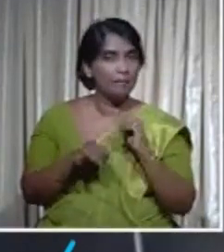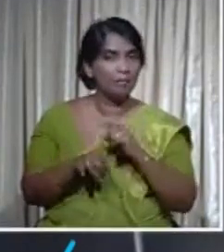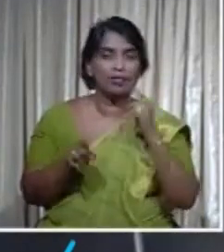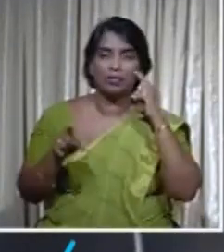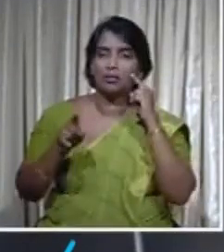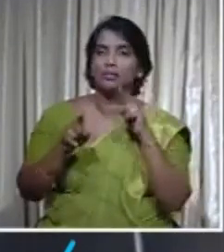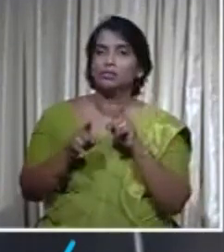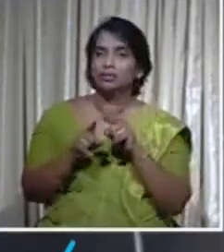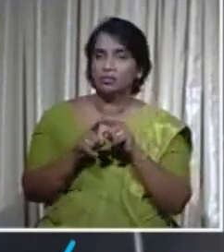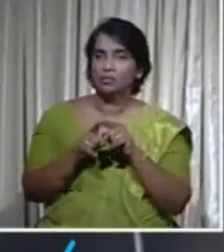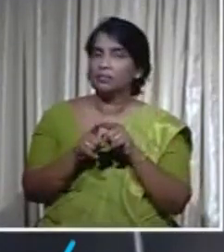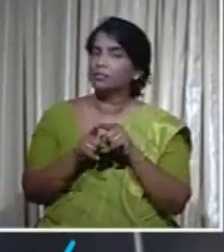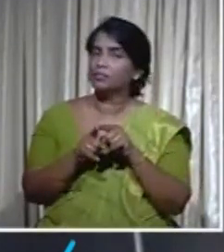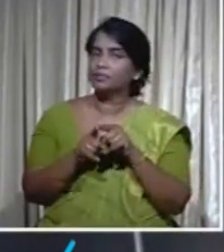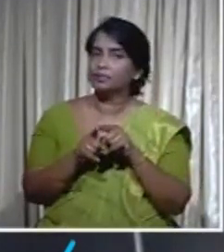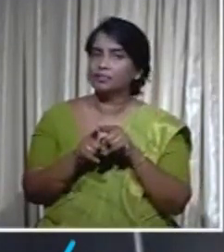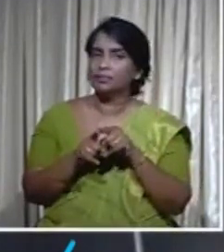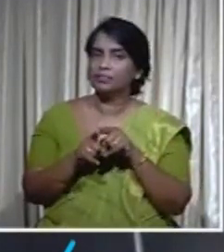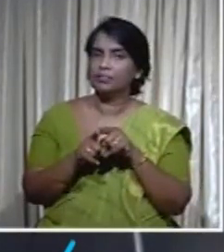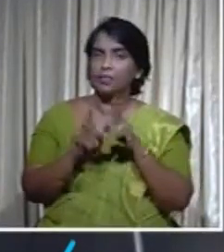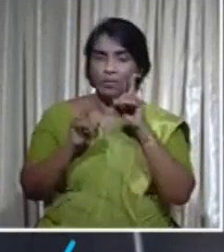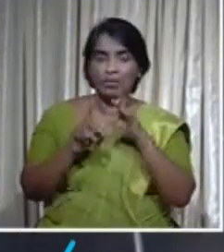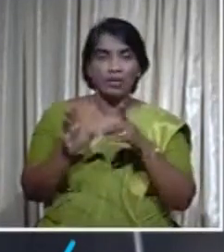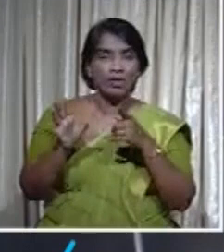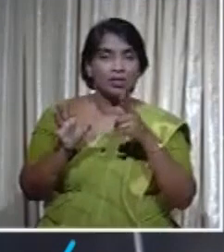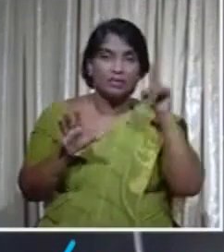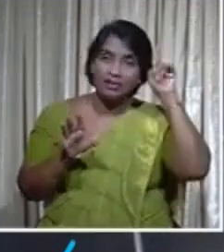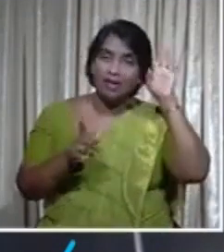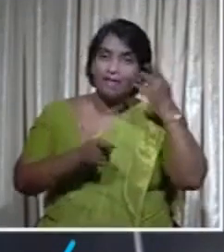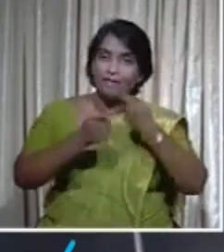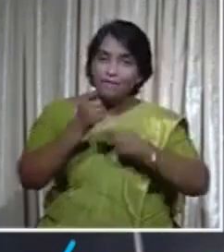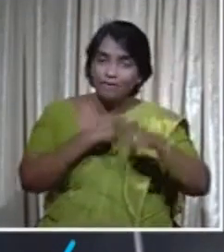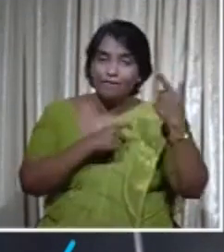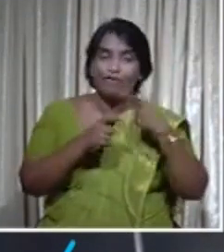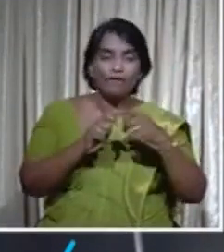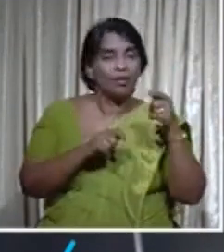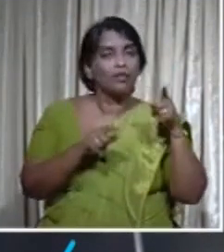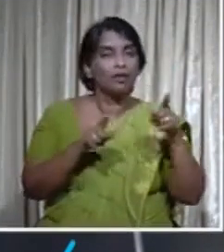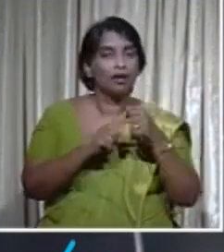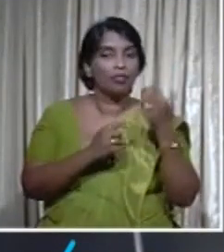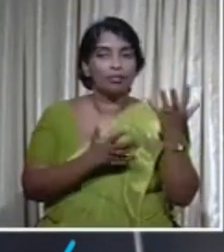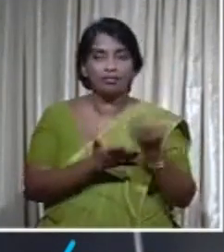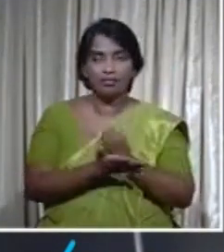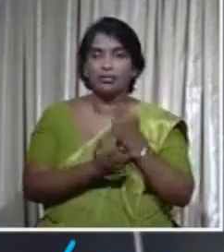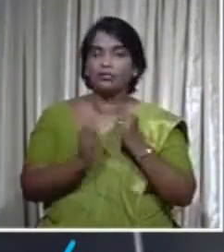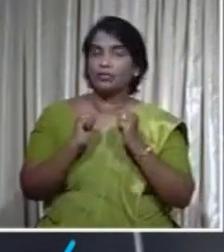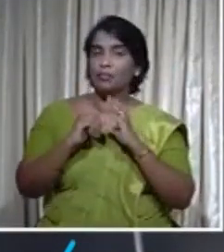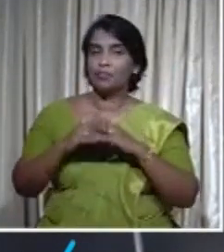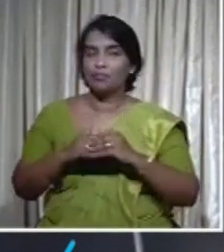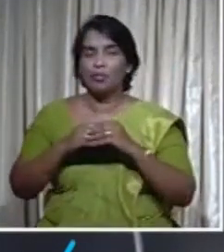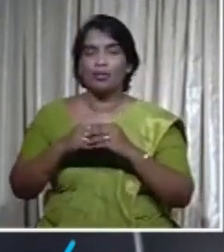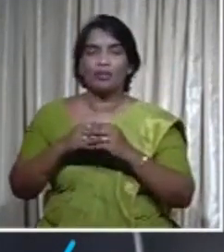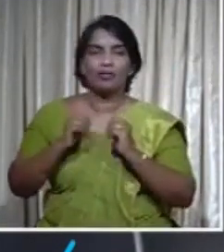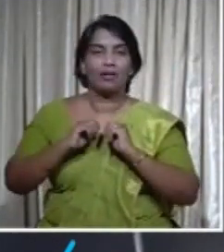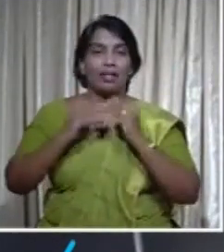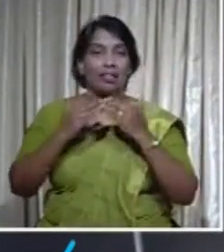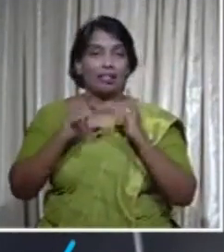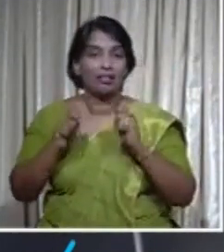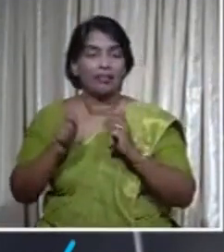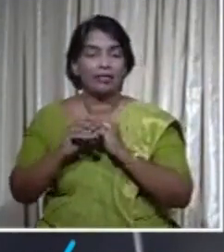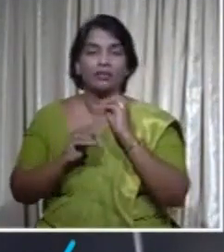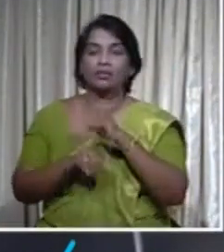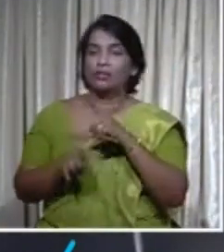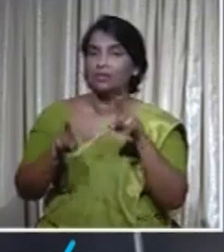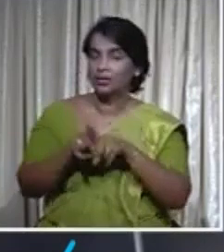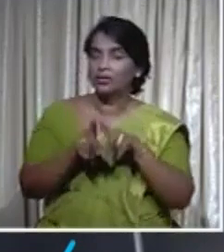அது தனியாக எங்களுடைய பிரதேசத்தில் மட்டுமல்ல இலங்கை பூராவும் சிங்கள மக்களும் அதைத்தான் இன்றைக்கு செய்து கொண்டிருக்கிறார் ஆகவே